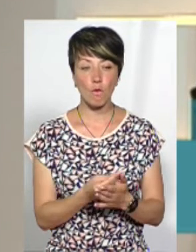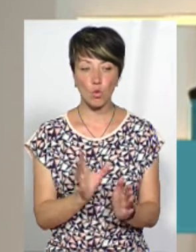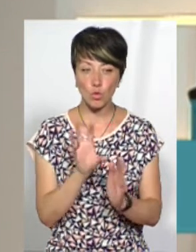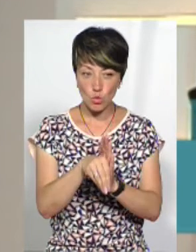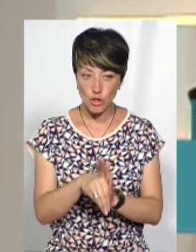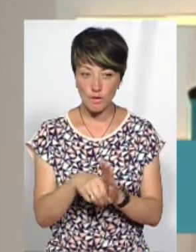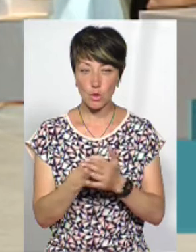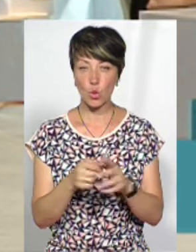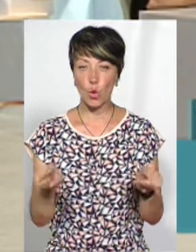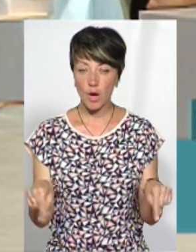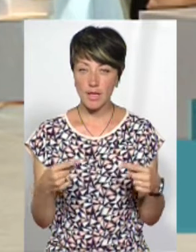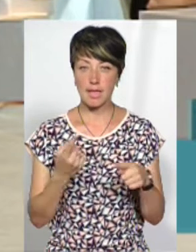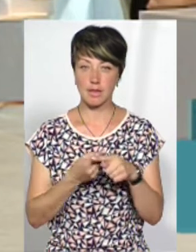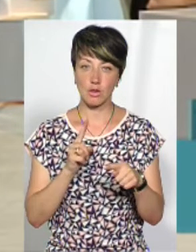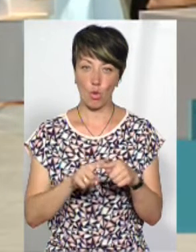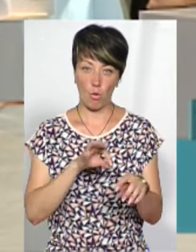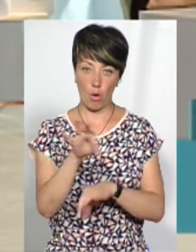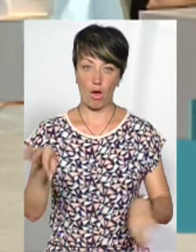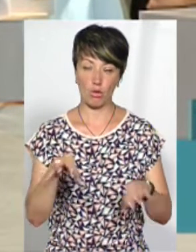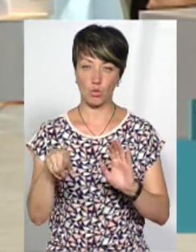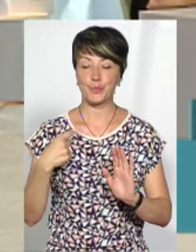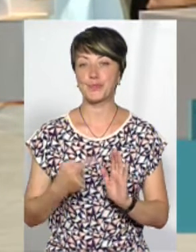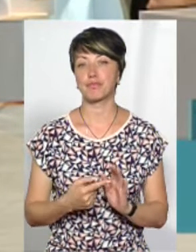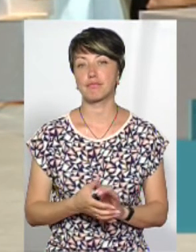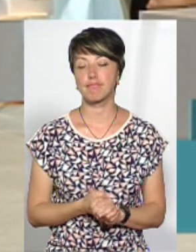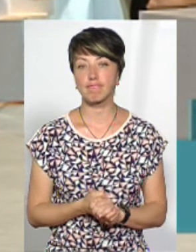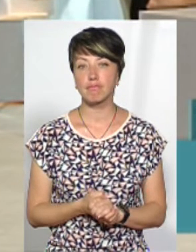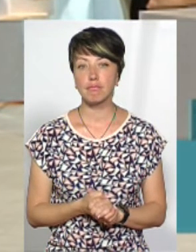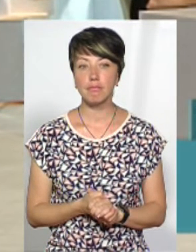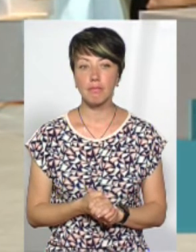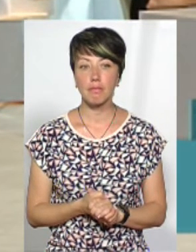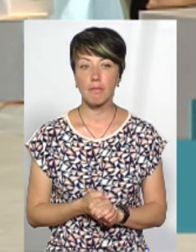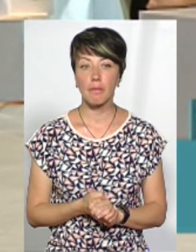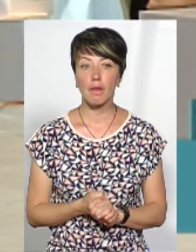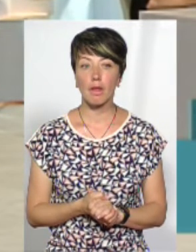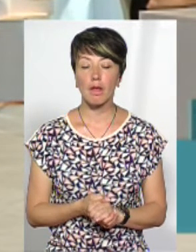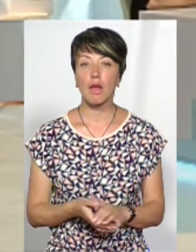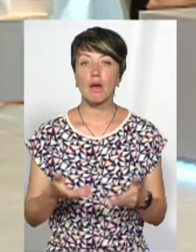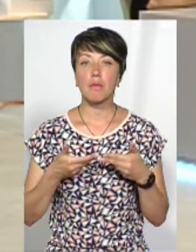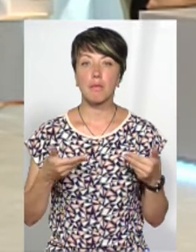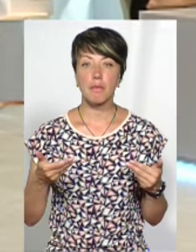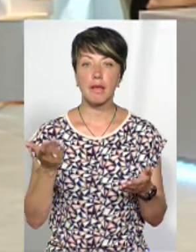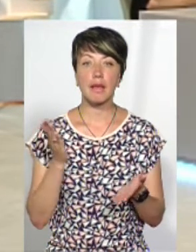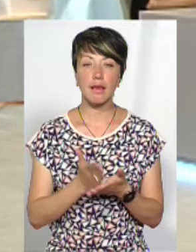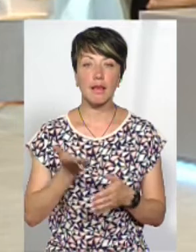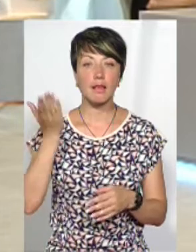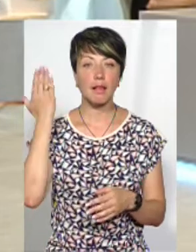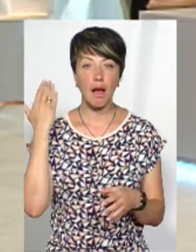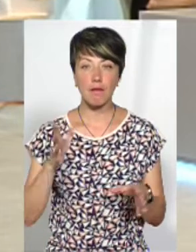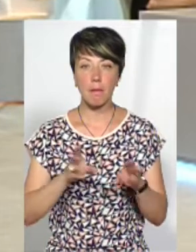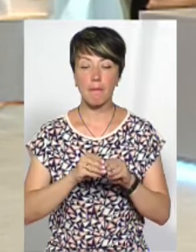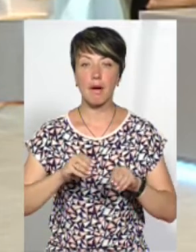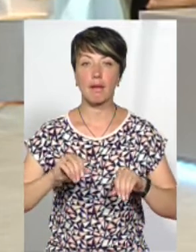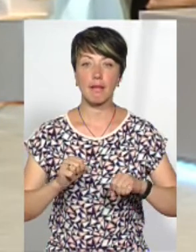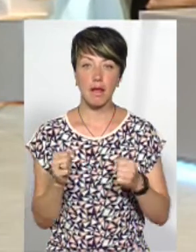долучився до організації «Гаража ідей»? По-перше, ми є давніми партнерами і членами правління Українського форуму